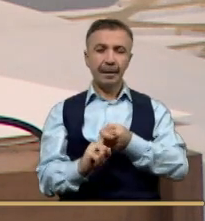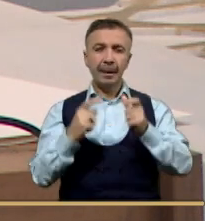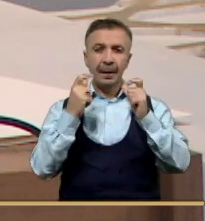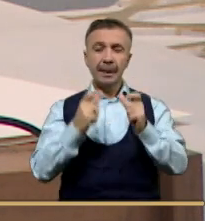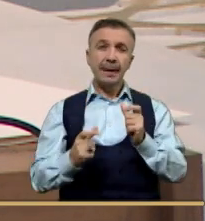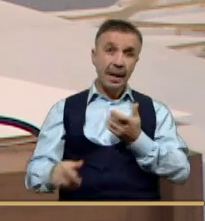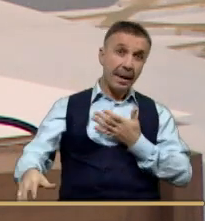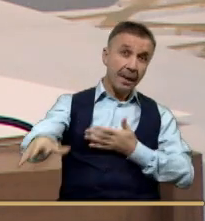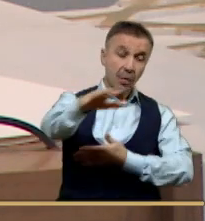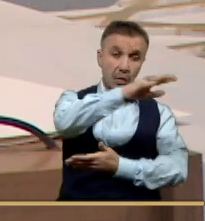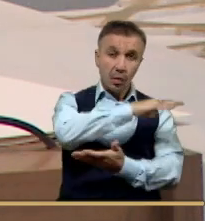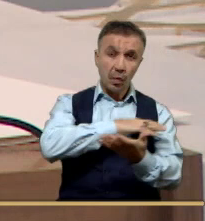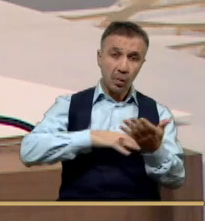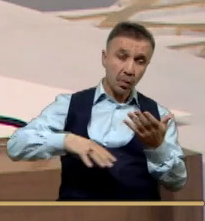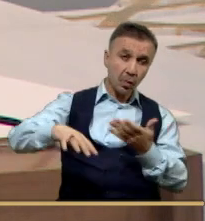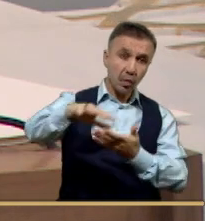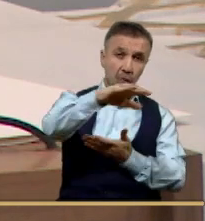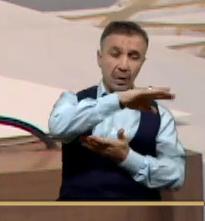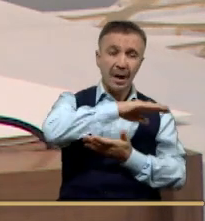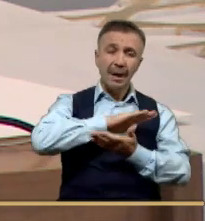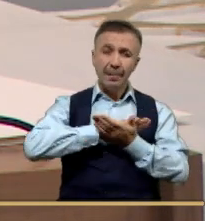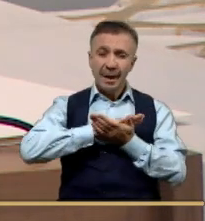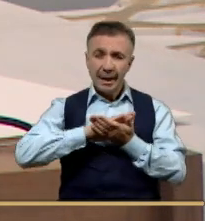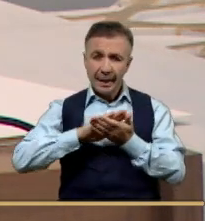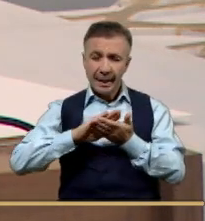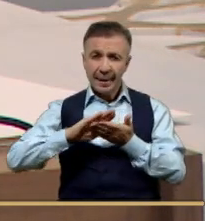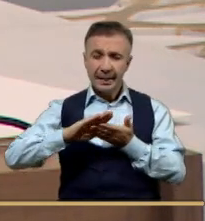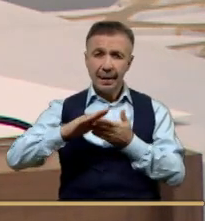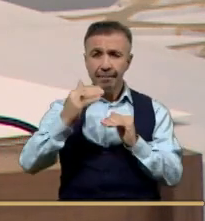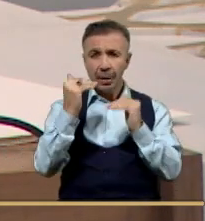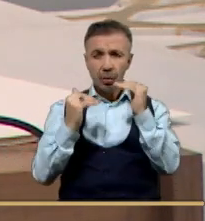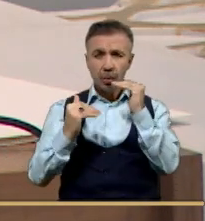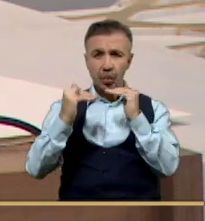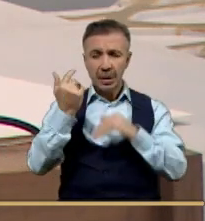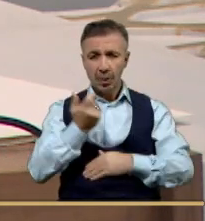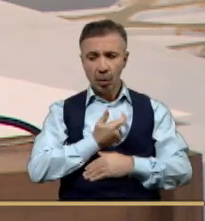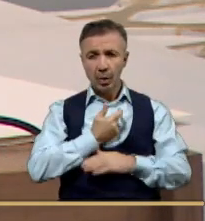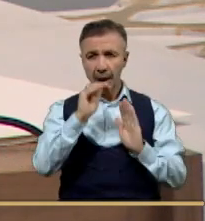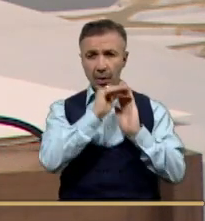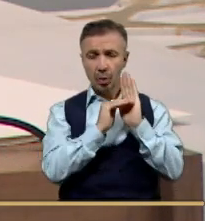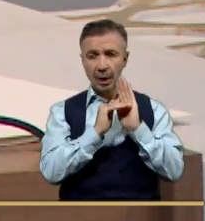yeryüzüne bir nizam ve intizam koymuş.